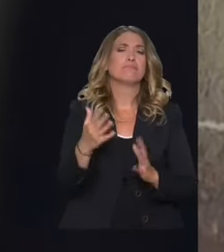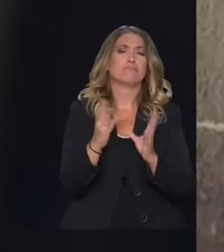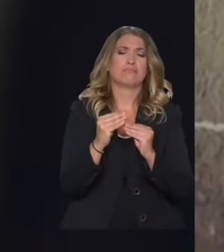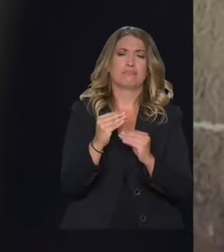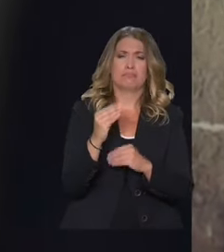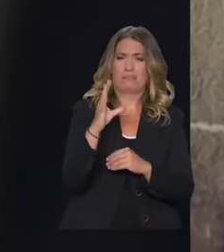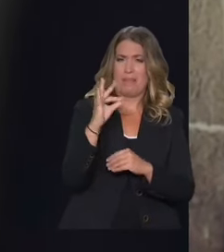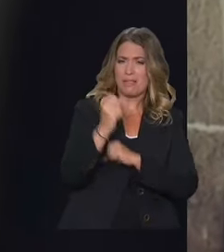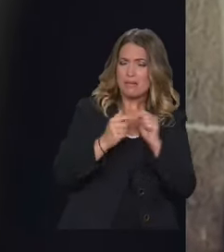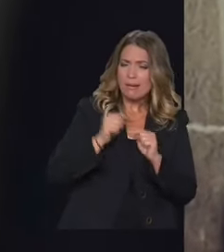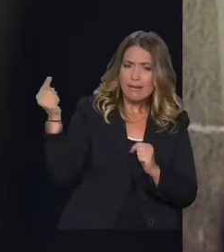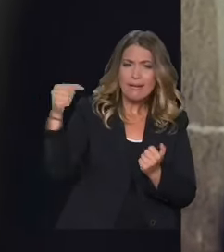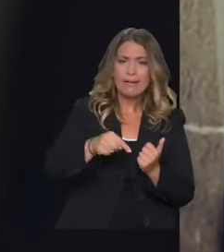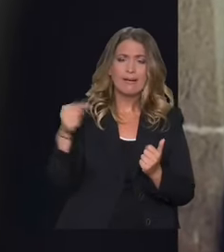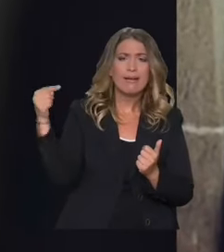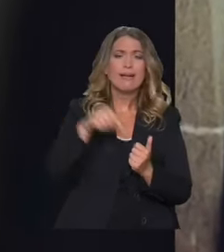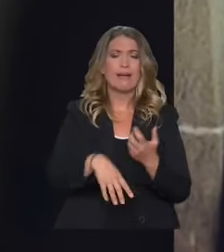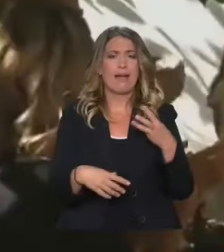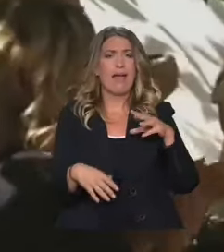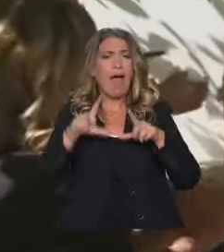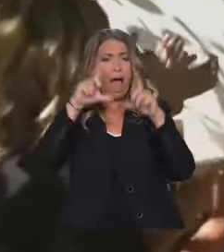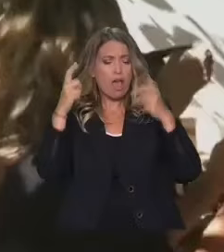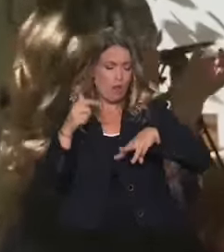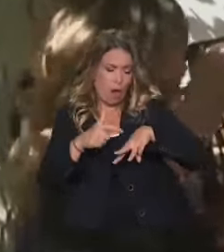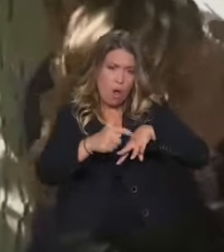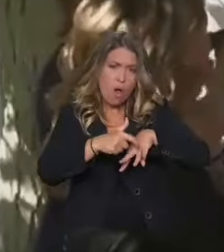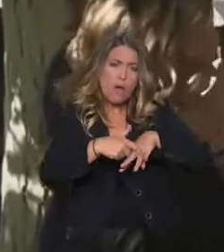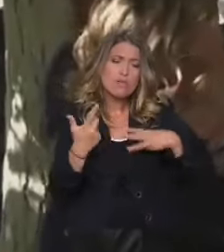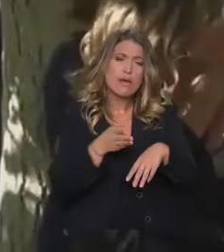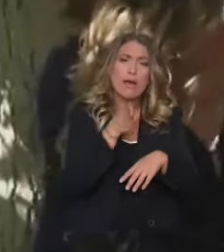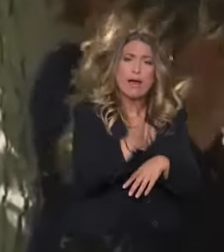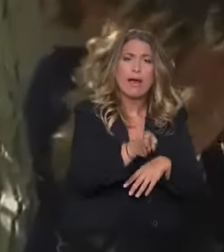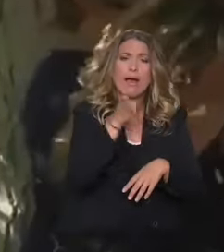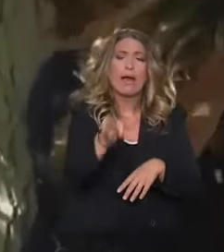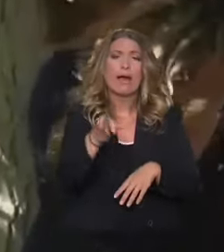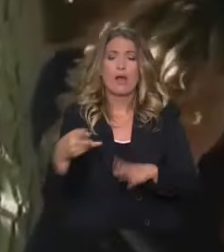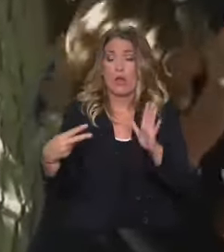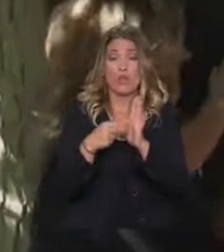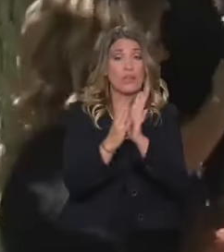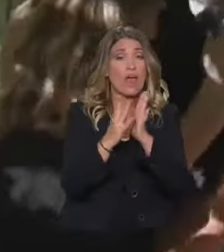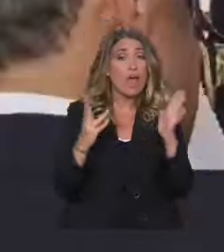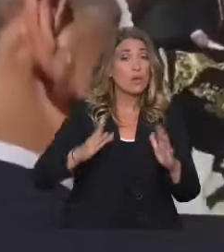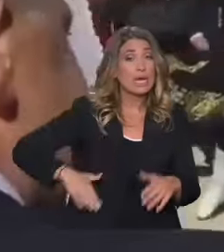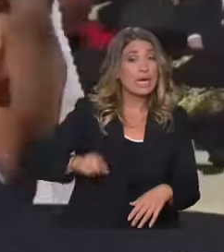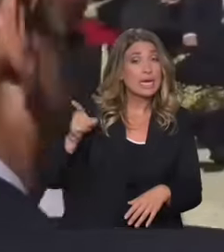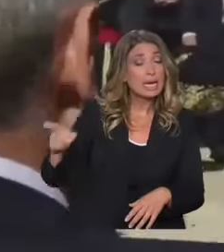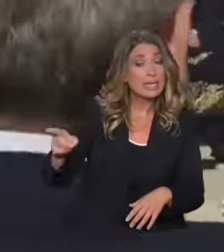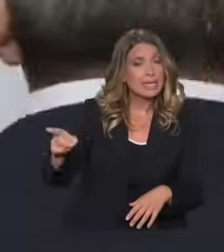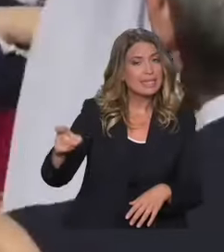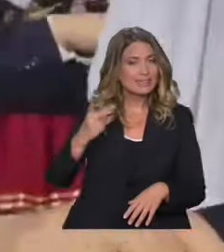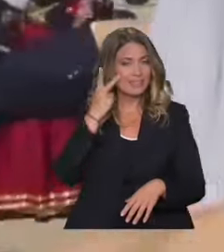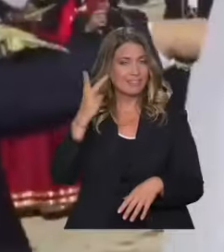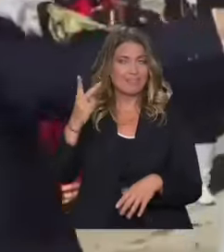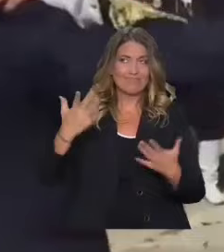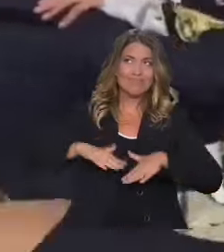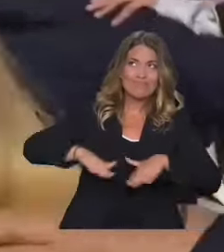τις επισκέψεις του να πυκνώνουν. Τόσο στο Άγιο Όρος, όσο και στα υπόλοιπα μέρη, όπως το 2018 στην Κρήτη, για να απολαύσει τον ήλιο,